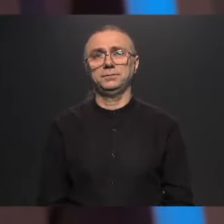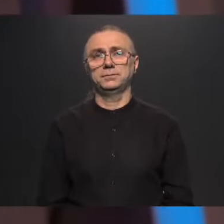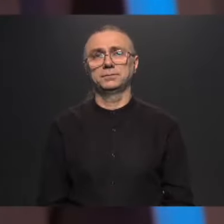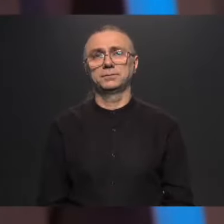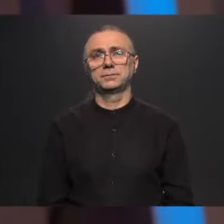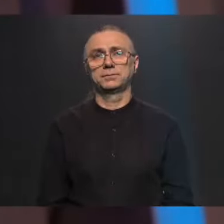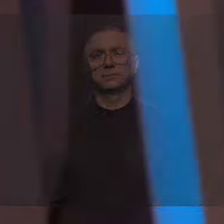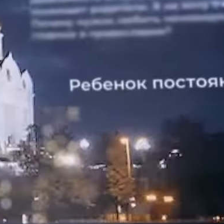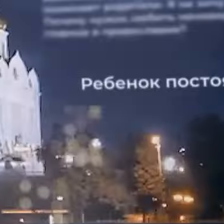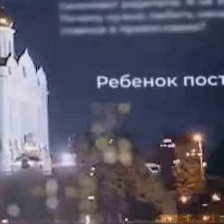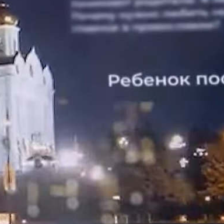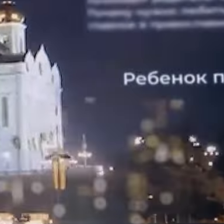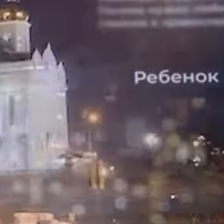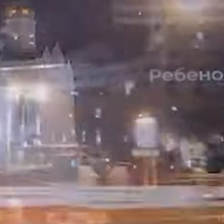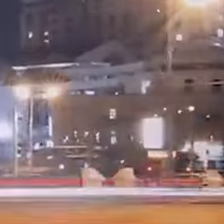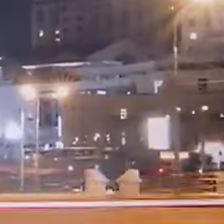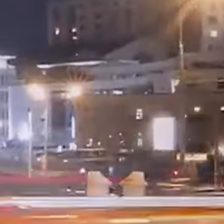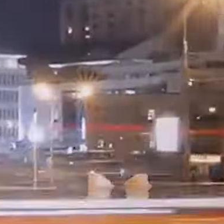секунд.